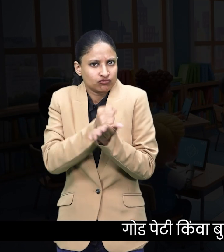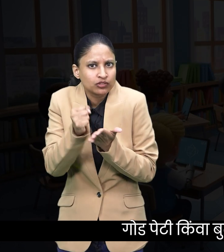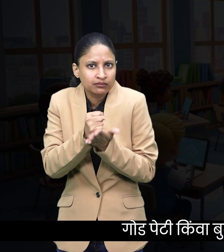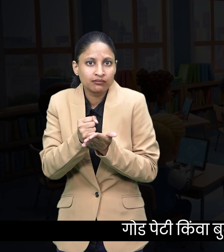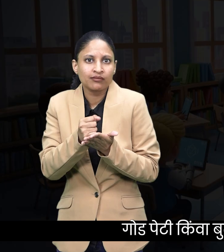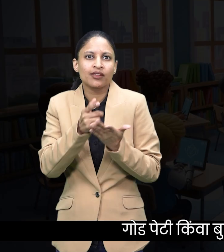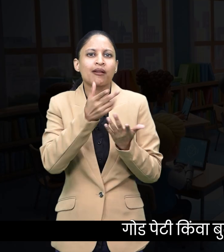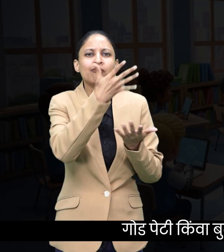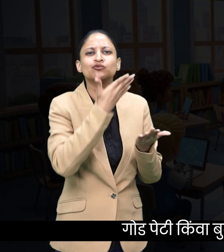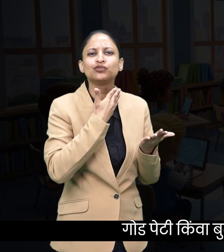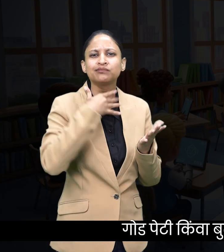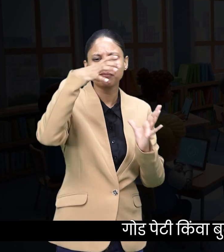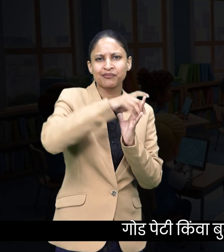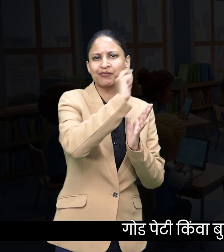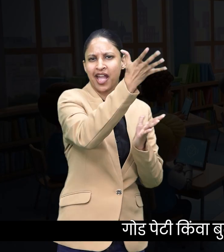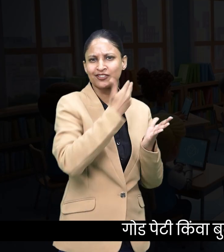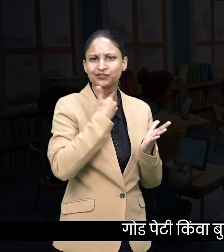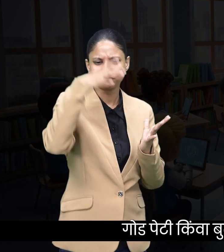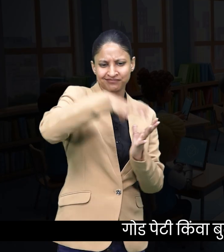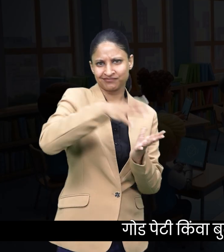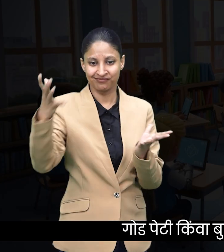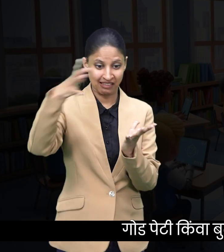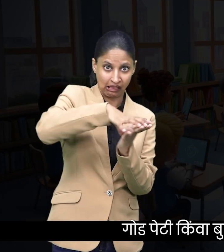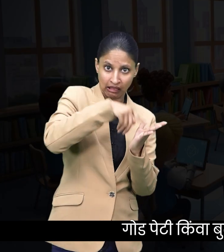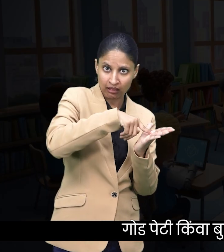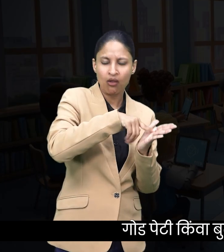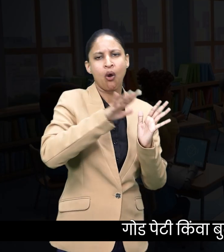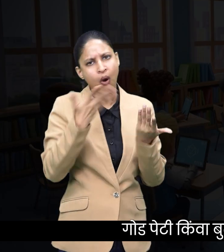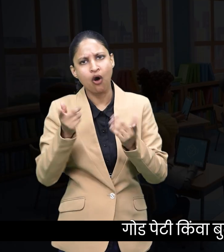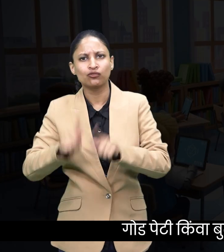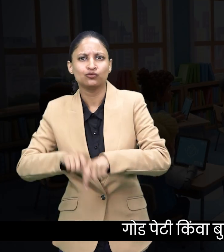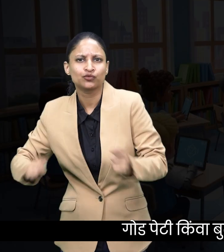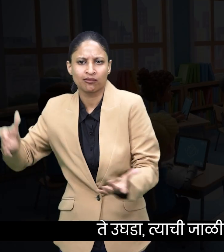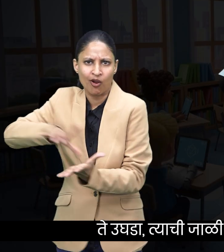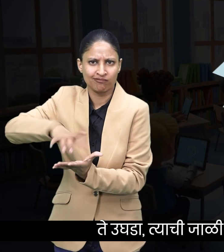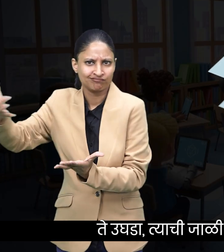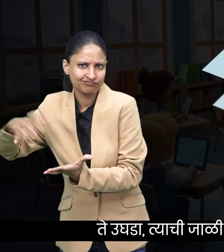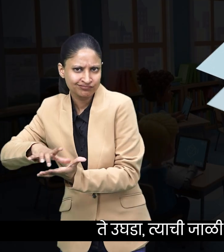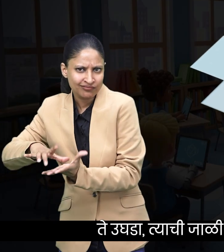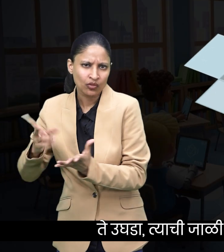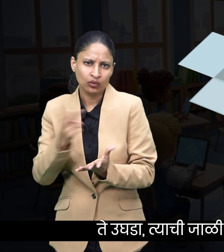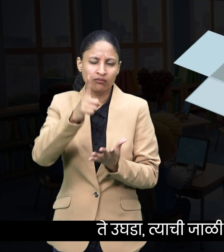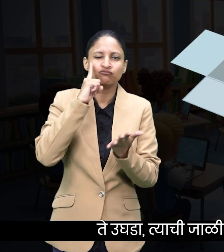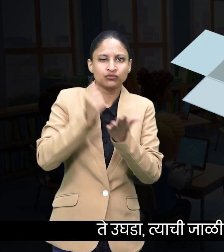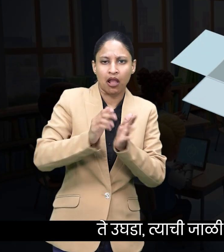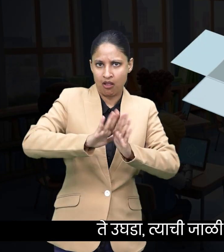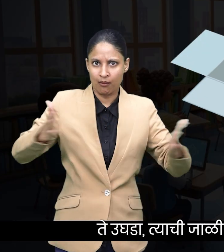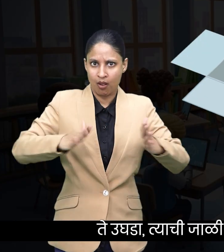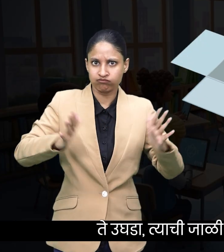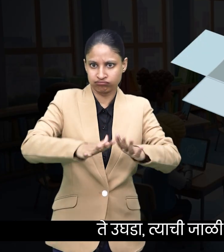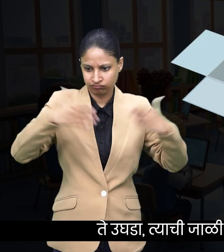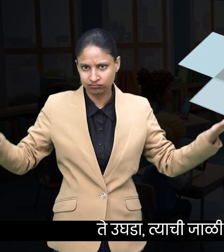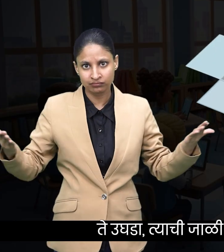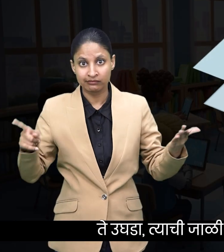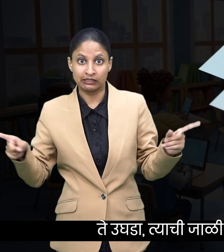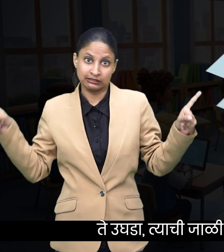नंबर 2. गोड पेटी किंवा बुटाच्या पेटीसहही असेच करून पहा. ते उघडा, त्याची जाळी तुमच्या वहीत